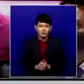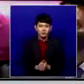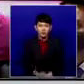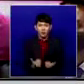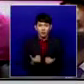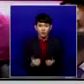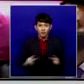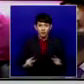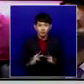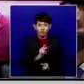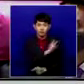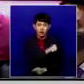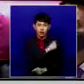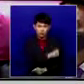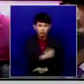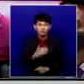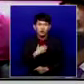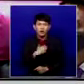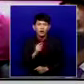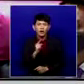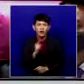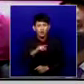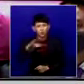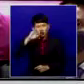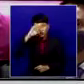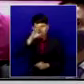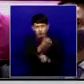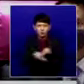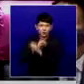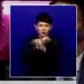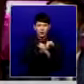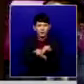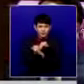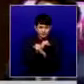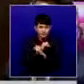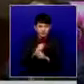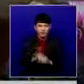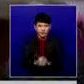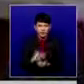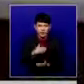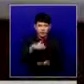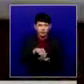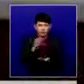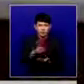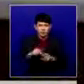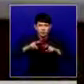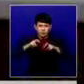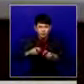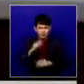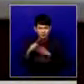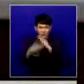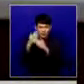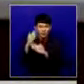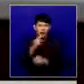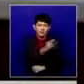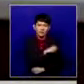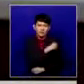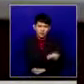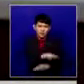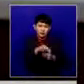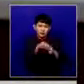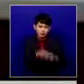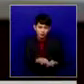ขนะต้องการความต้องการปลอดโรคปลอดภัยแล้วก็เกิดอะไรขึ้นครับสร้างศูนย์วิจัยพัฒนาการแพทย์โดยเฉพาะนะเขาเรียก